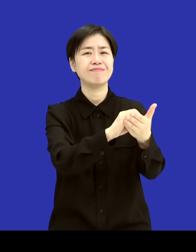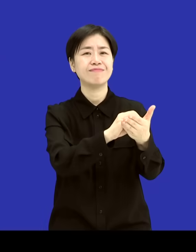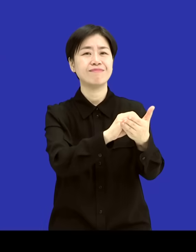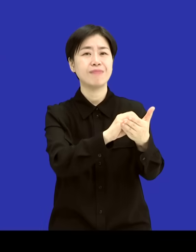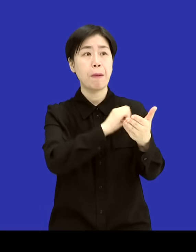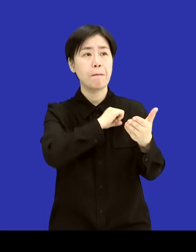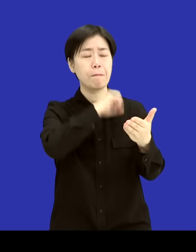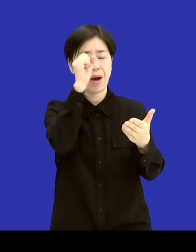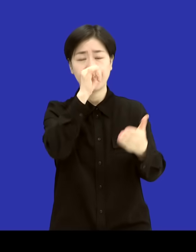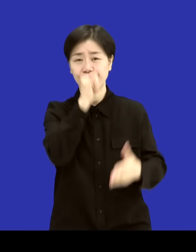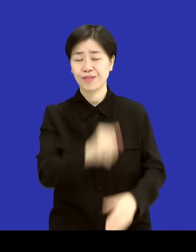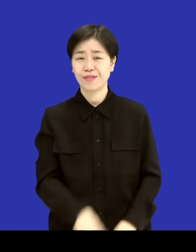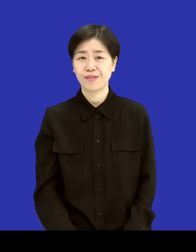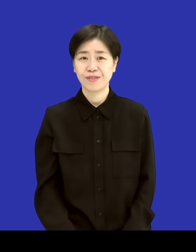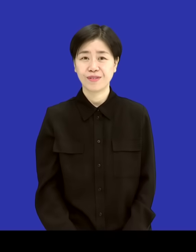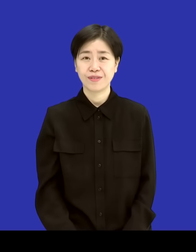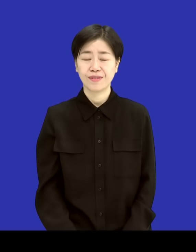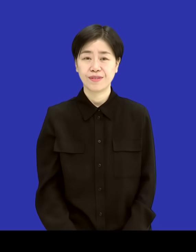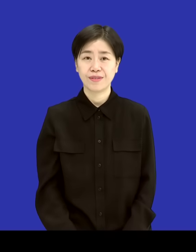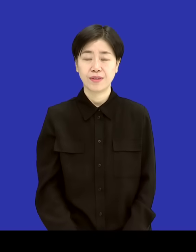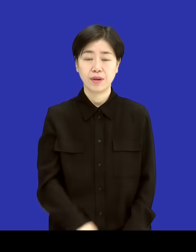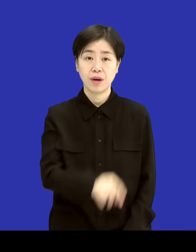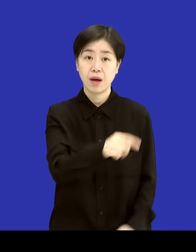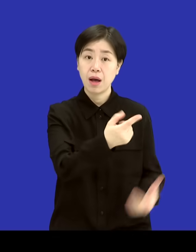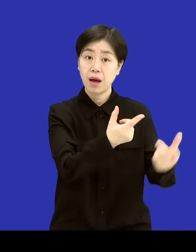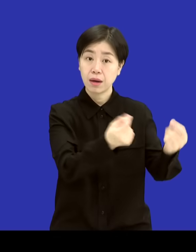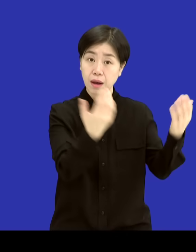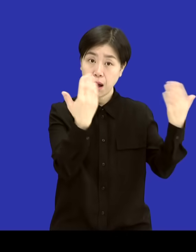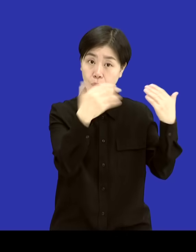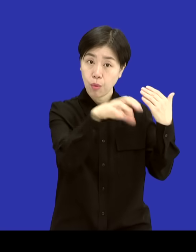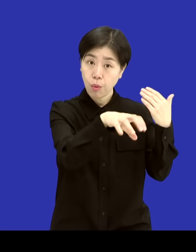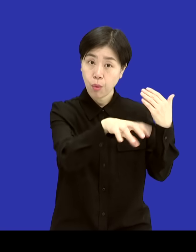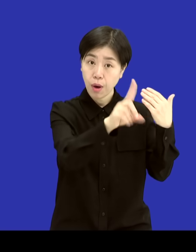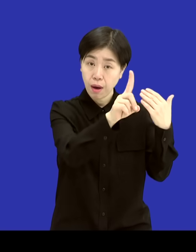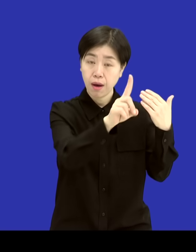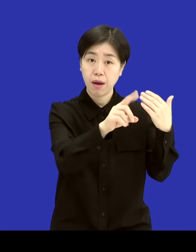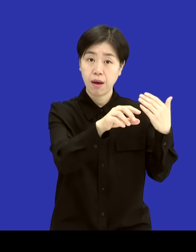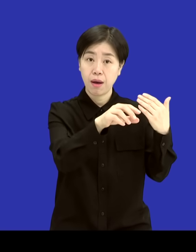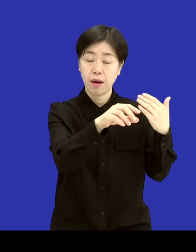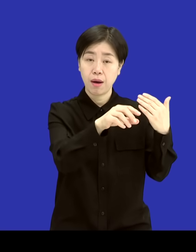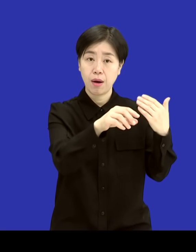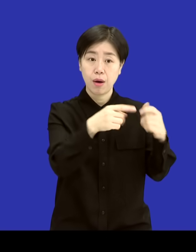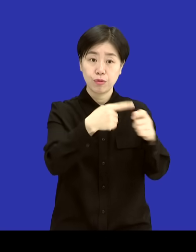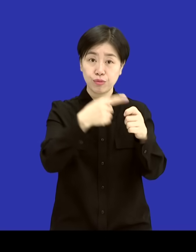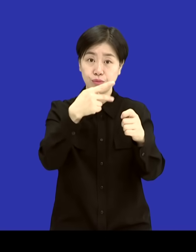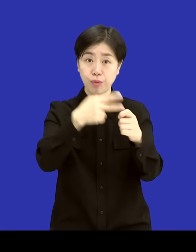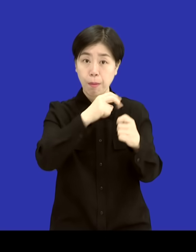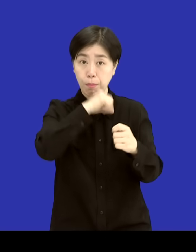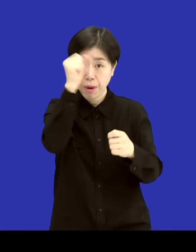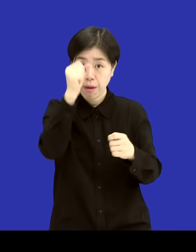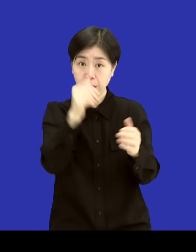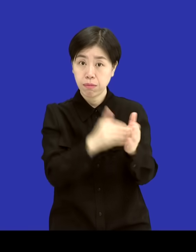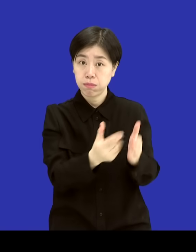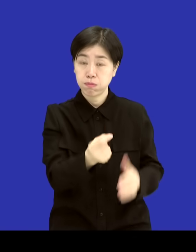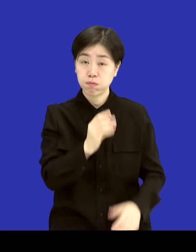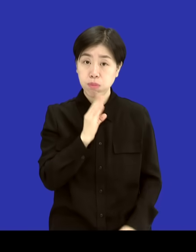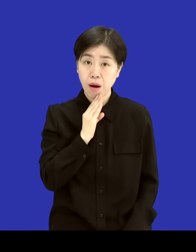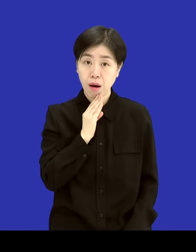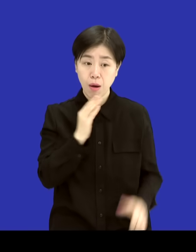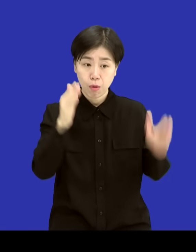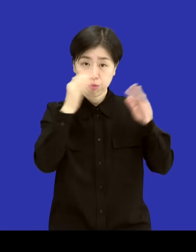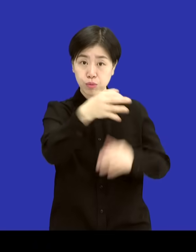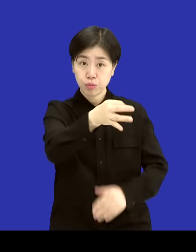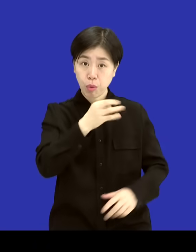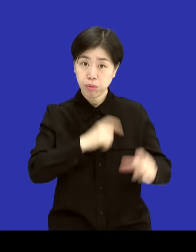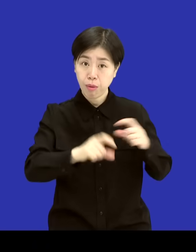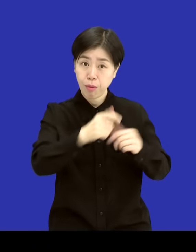웬일이야. 싸이가 군대 2번 간 건 얘가 있단 말인데 같은 학교 2번 붙은 거. 그것도 아까는 자금 없인데 이제 자금. 맞아요. 예. 그래서 길이